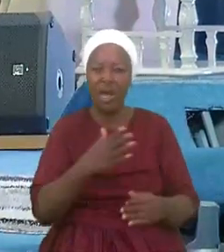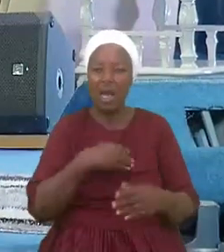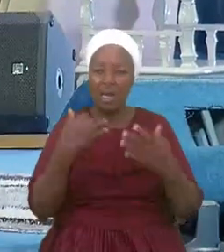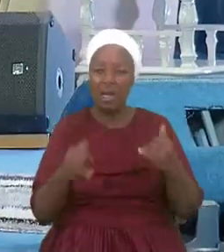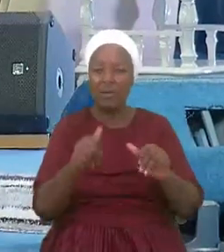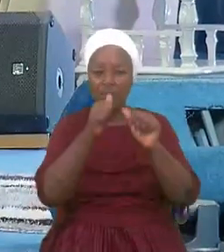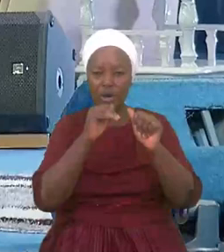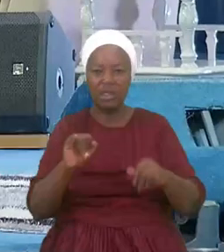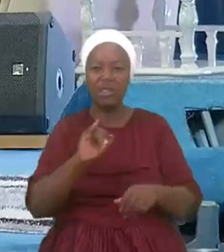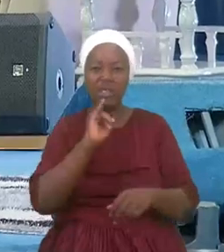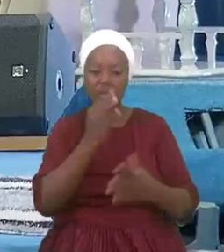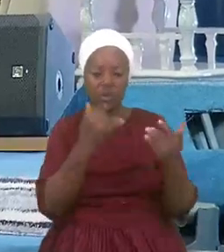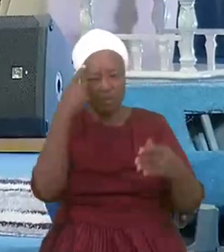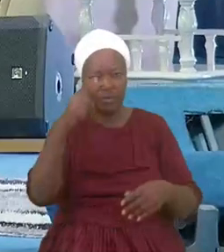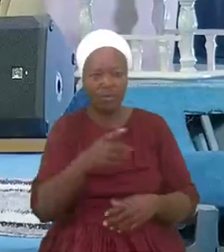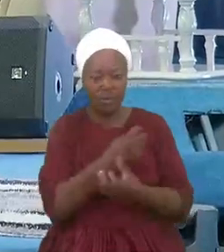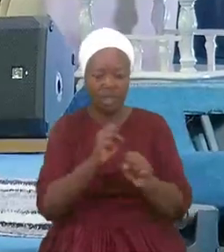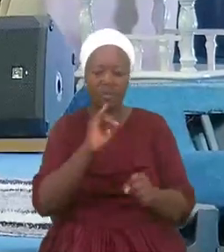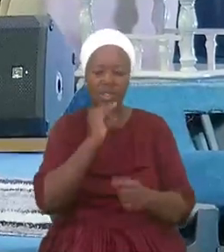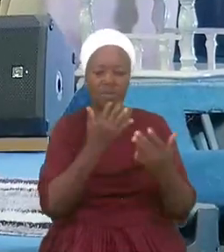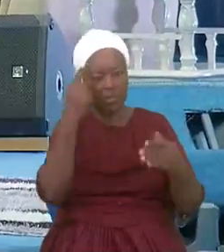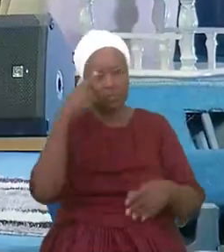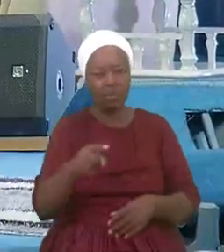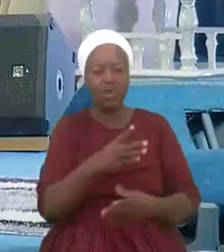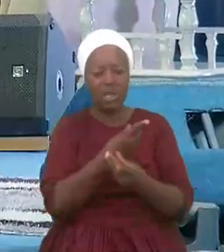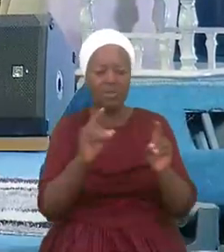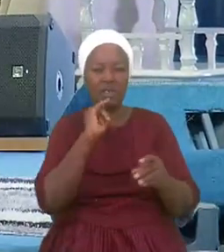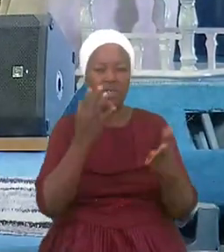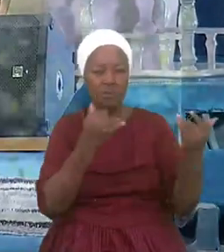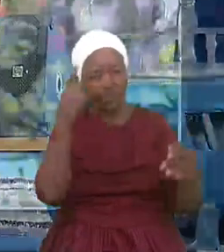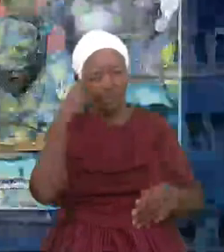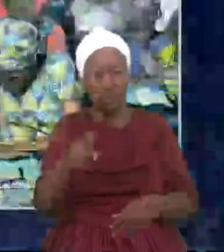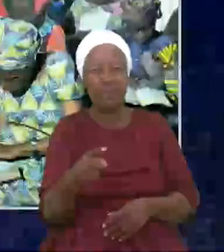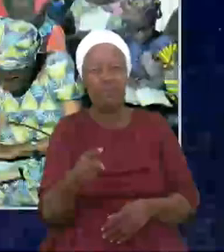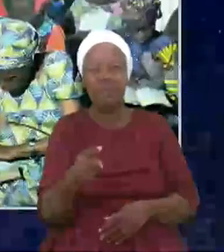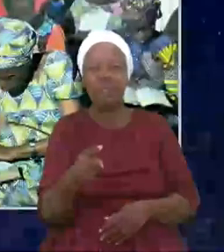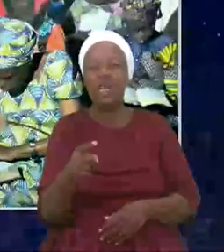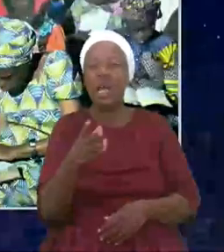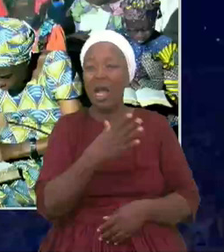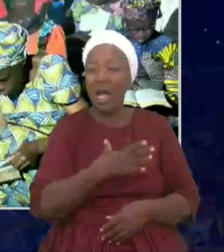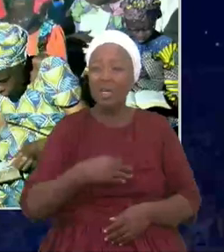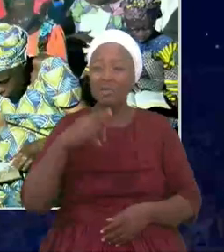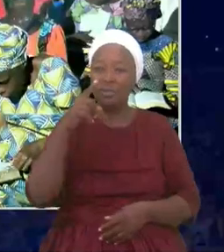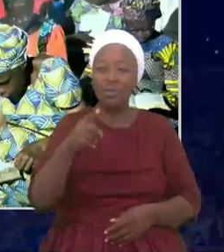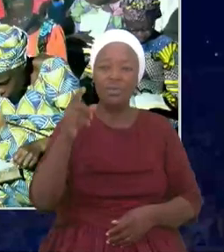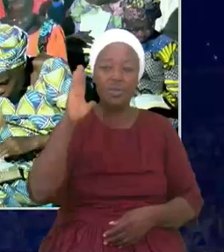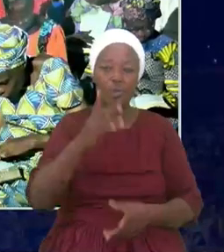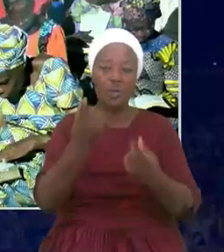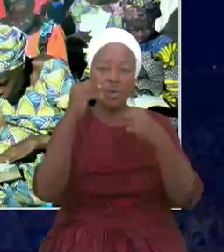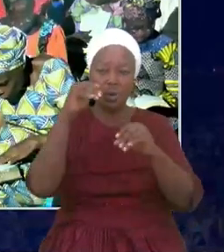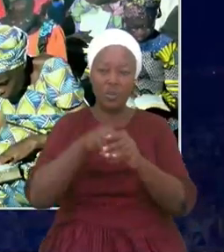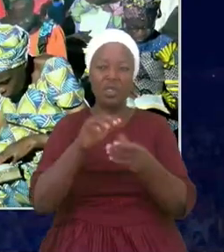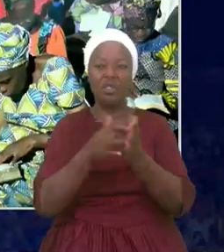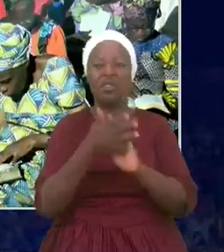le seigneur ouvre la voie maintenant et la bénédiction vous attendent le salut vous attend la